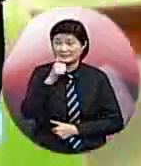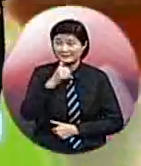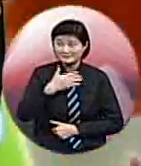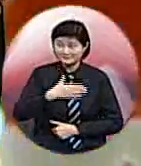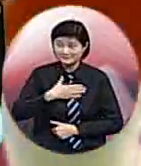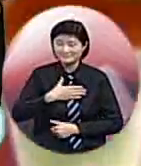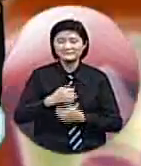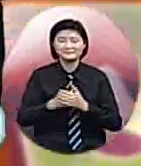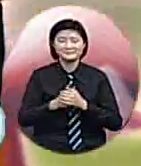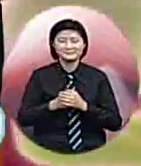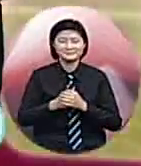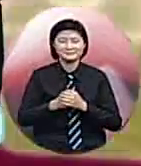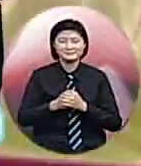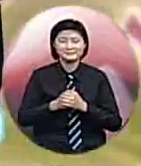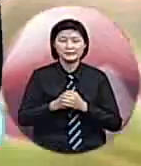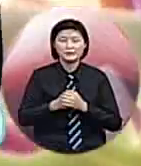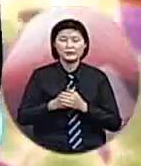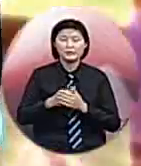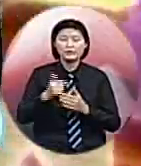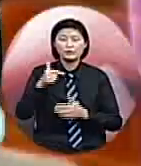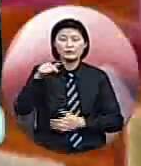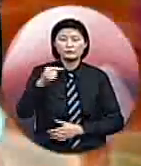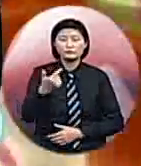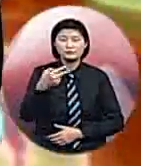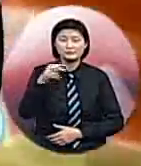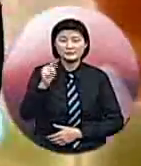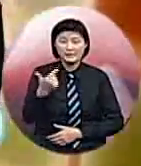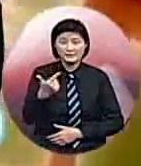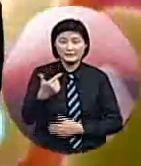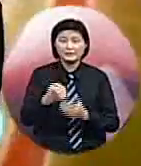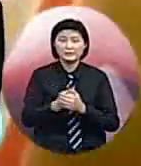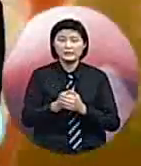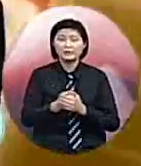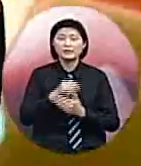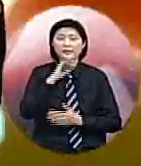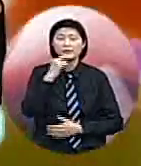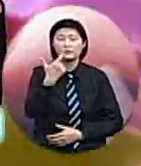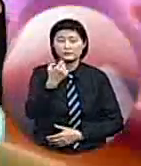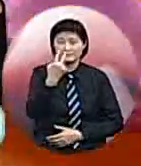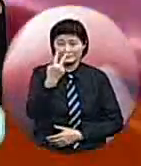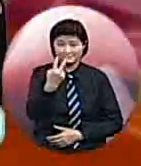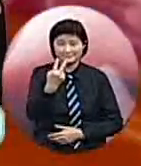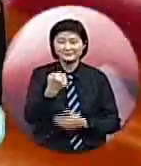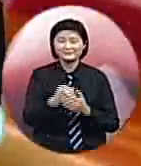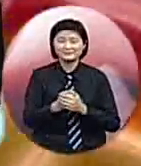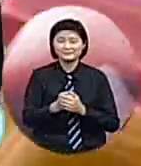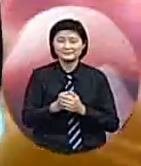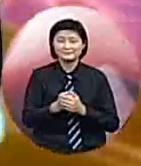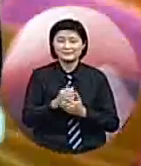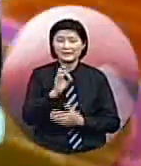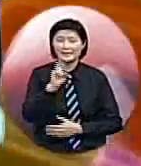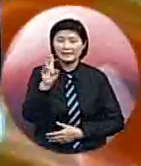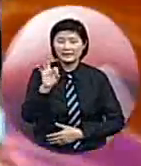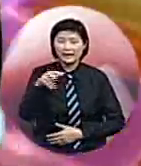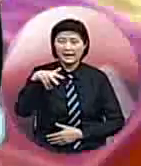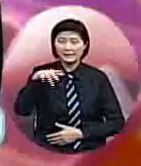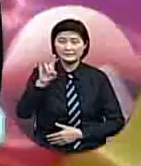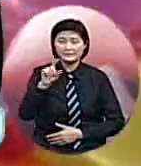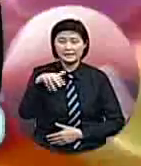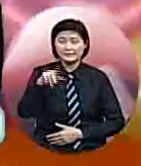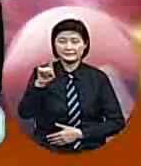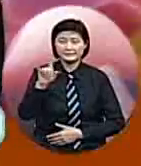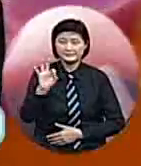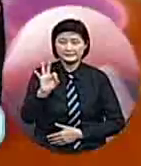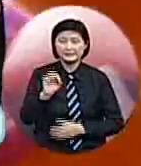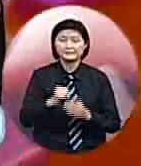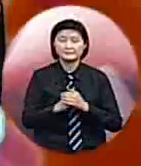소개. 예, 군산에. 예. 6학년 2반. 예, 6학년 2반. 양재창입니다. 양재창